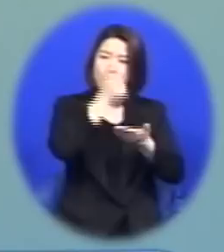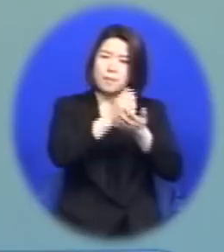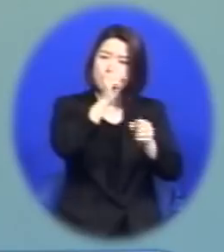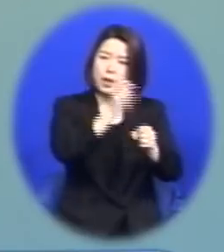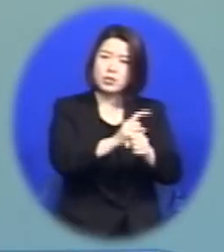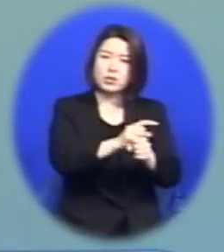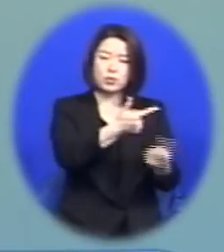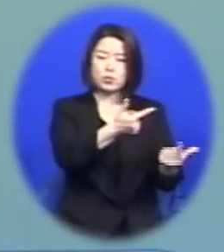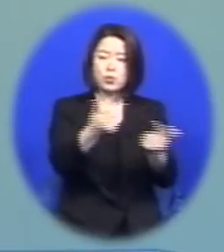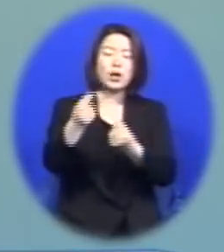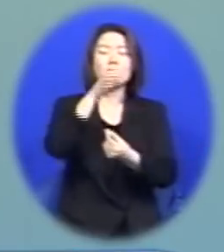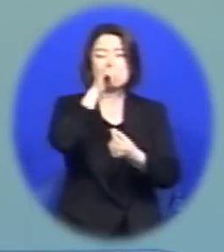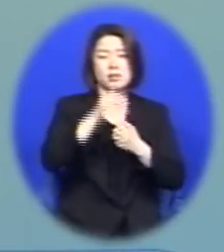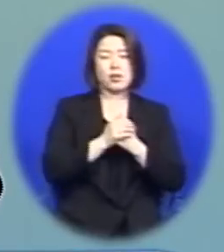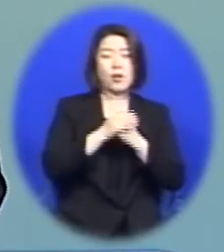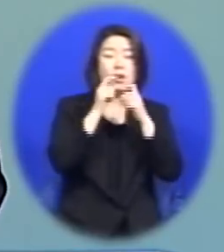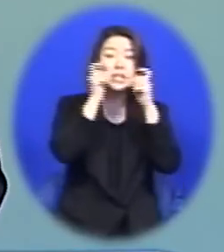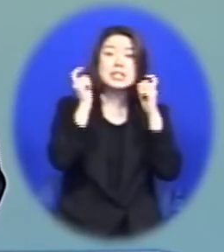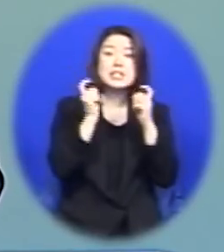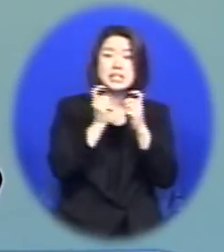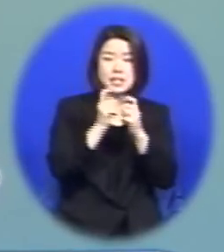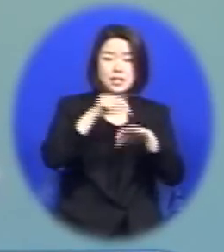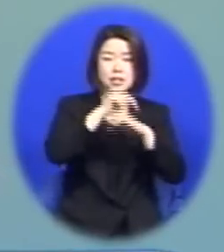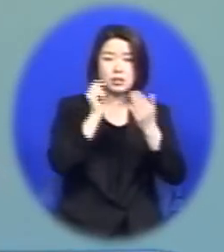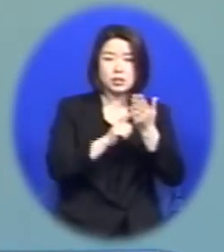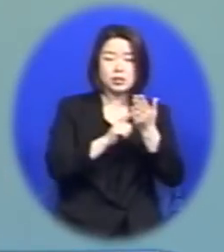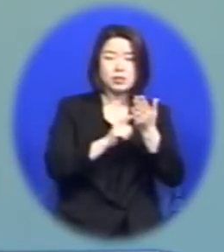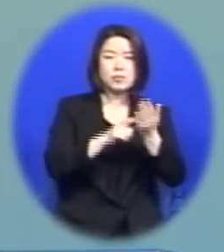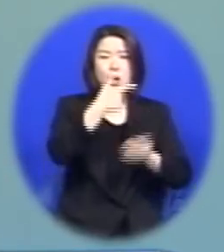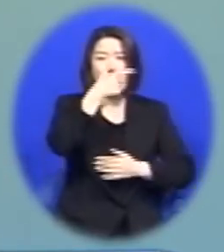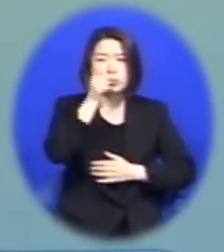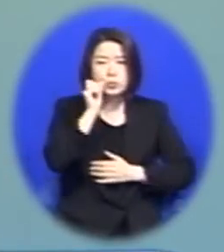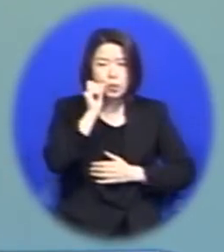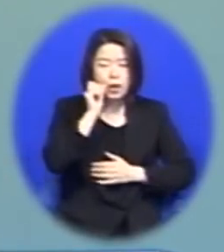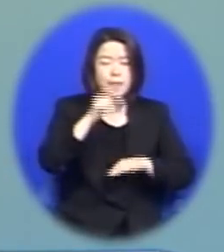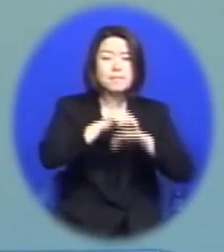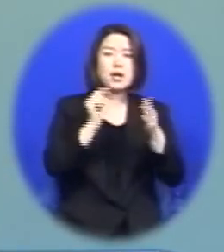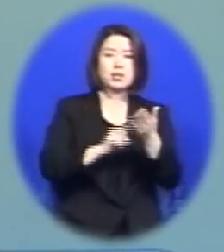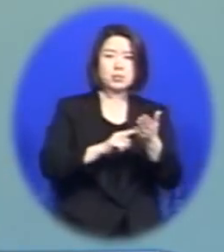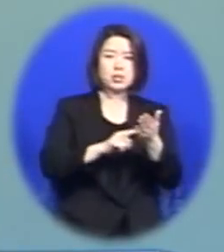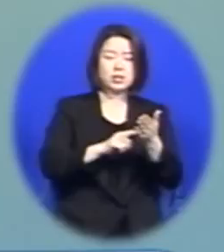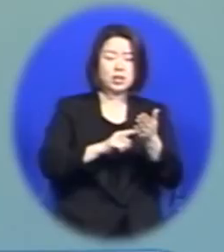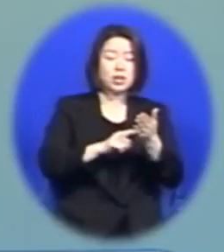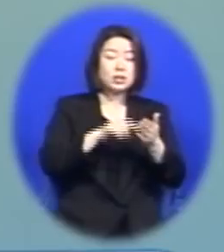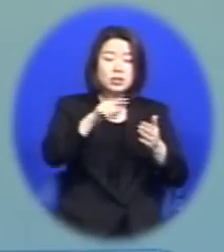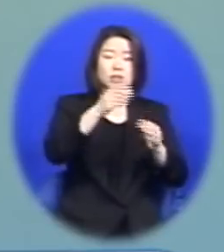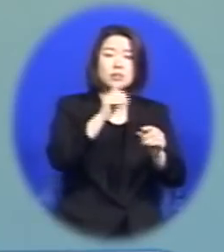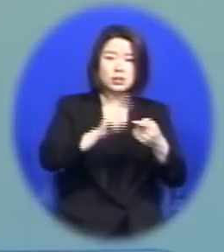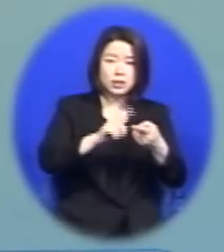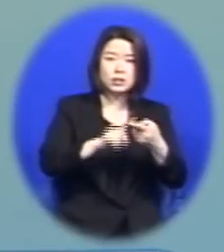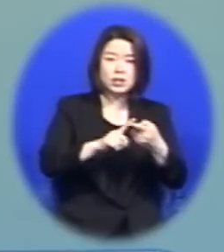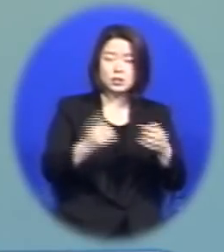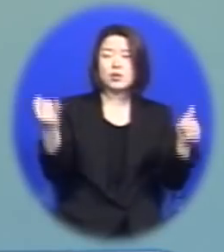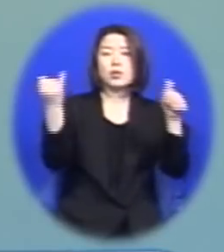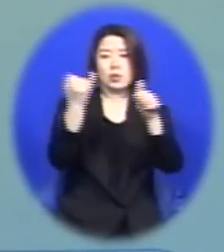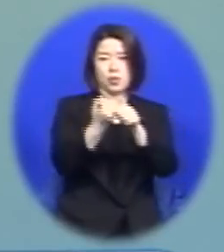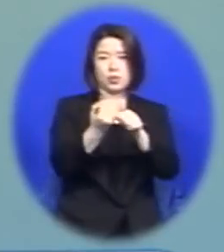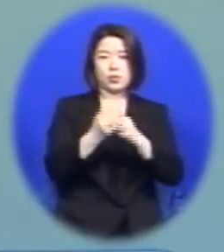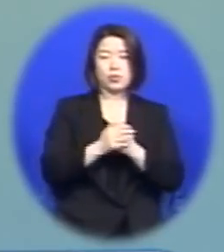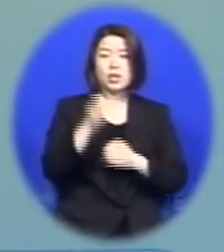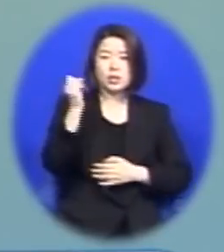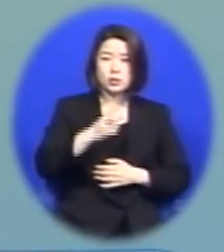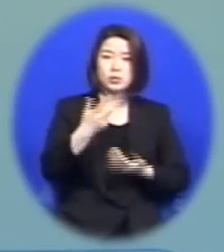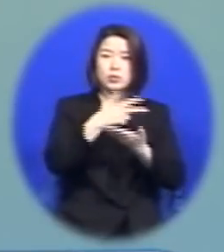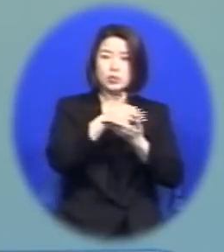있습니다 이기심과 미숙함이 가득한 상태에서 다 결혼 하는 거예요 그리고